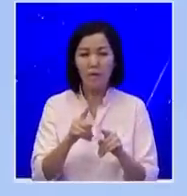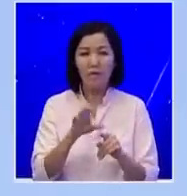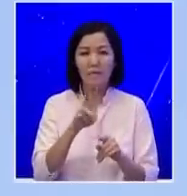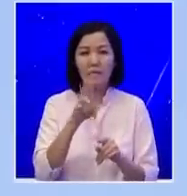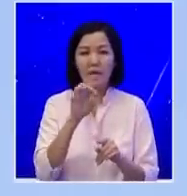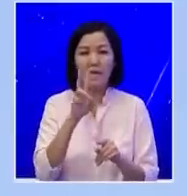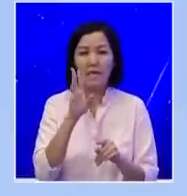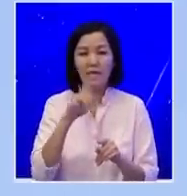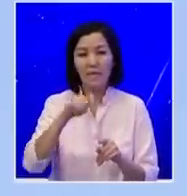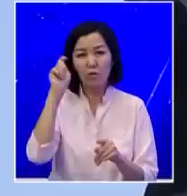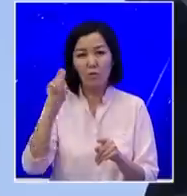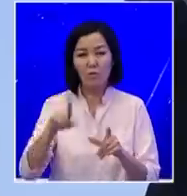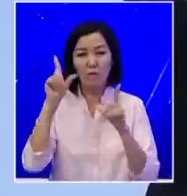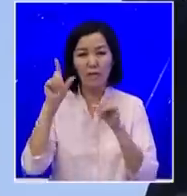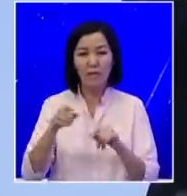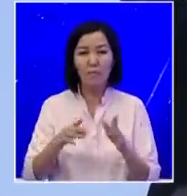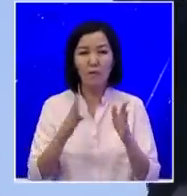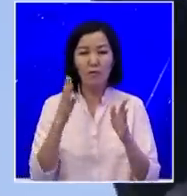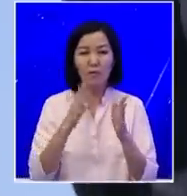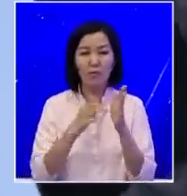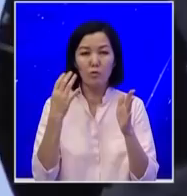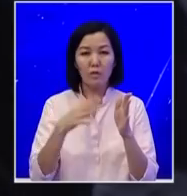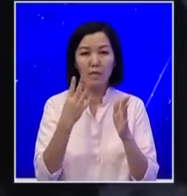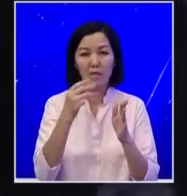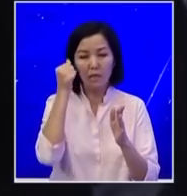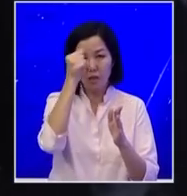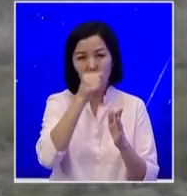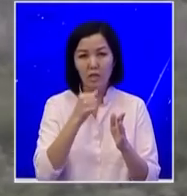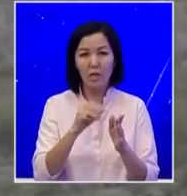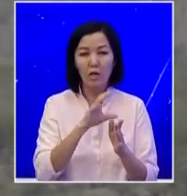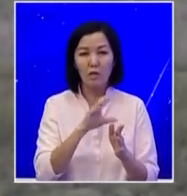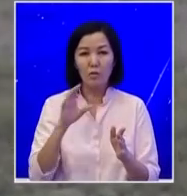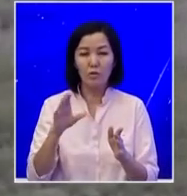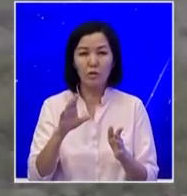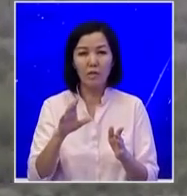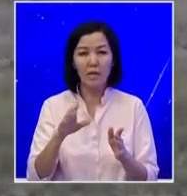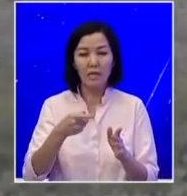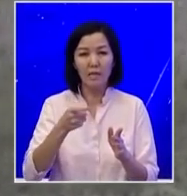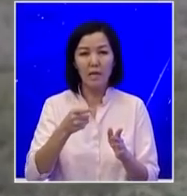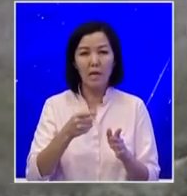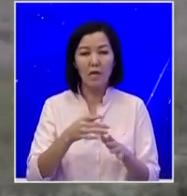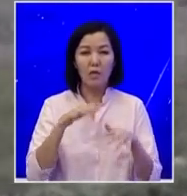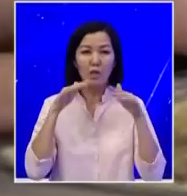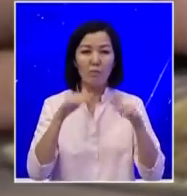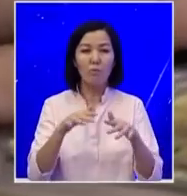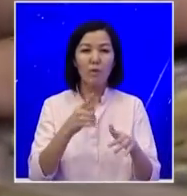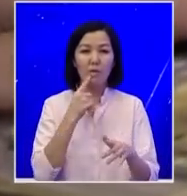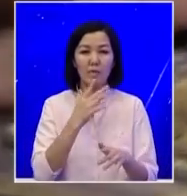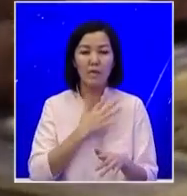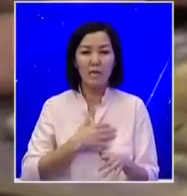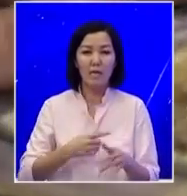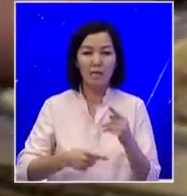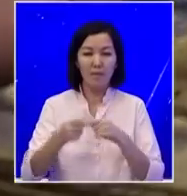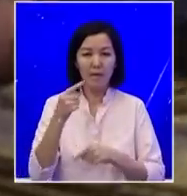майданына алынады. 1942 жылы желтоқсанда солтүстік Кавказдағы немістер тылына шабуыл барысында жараланып елге